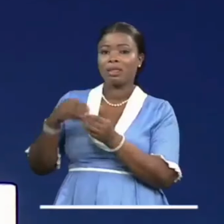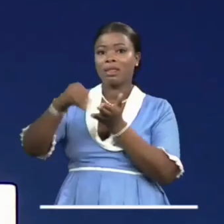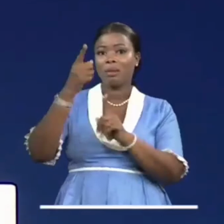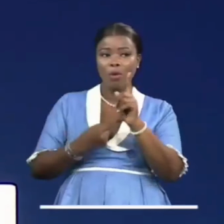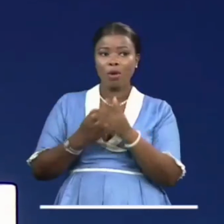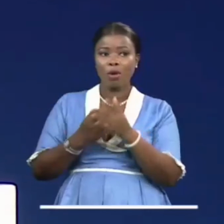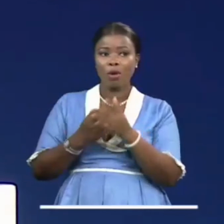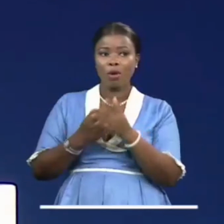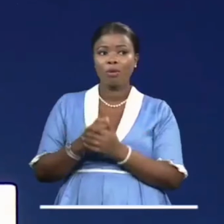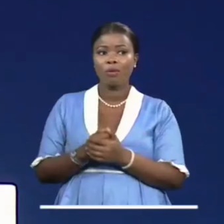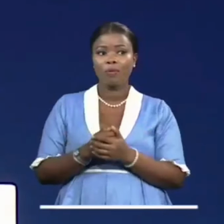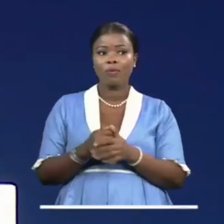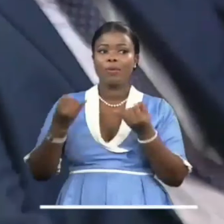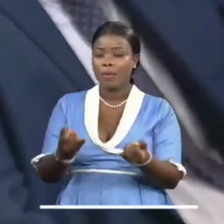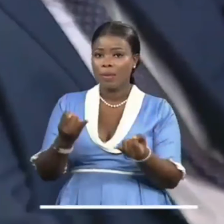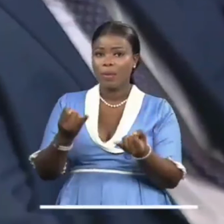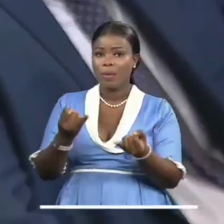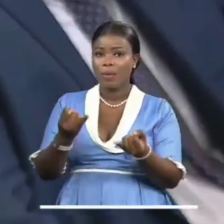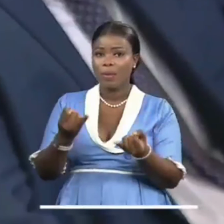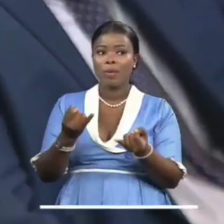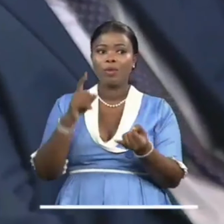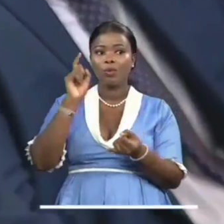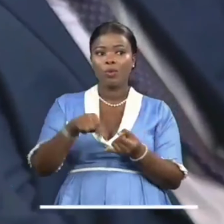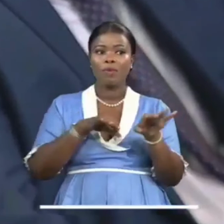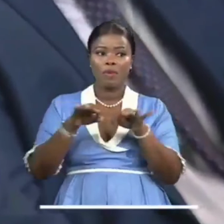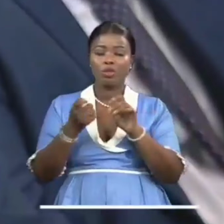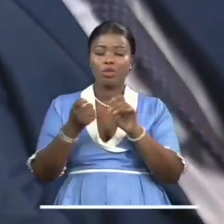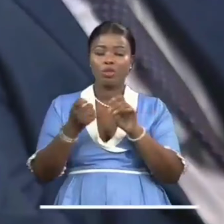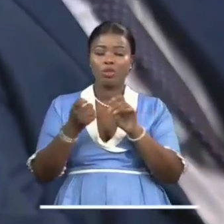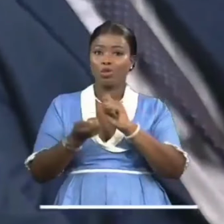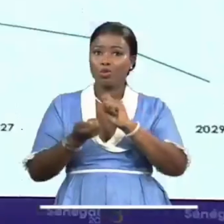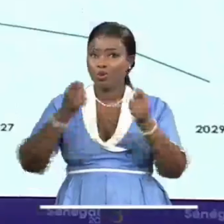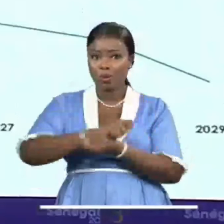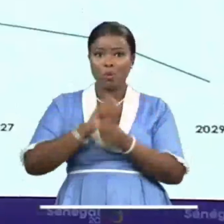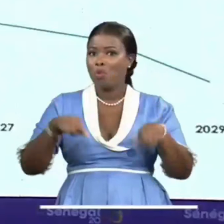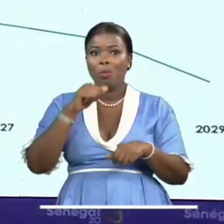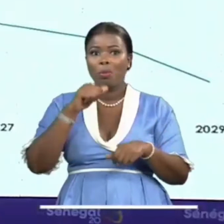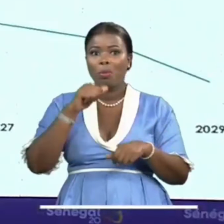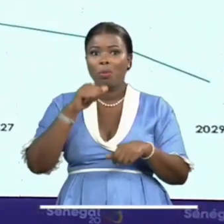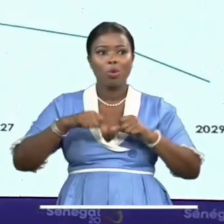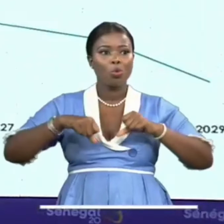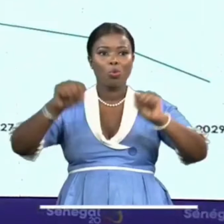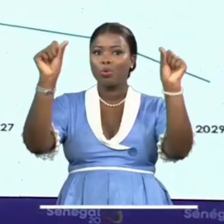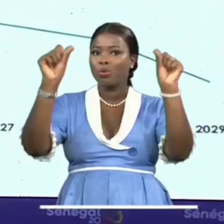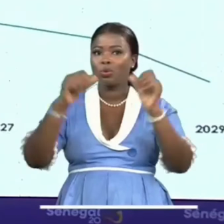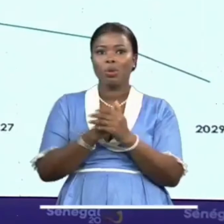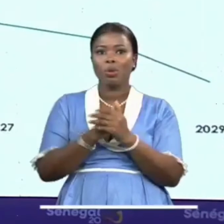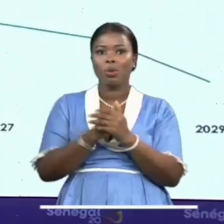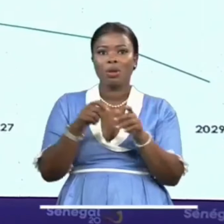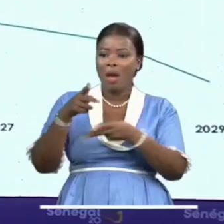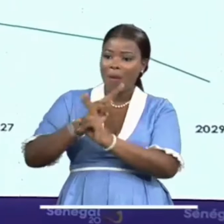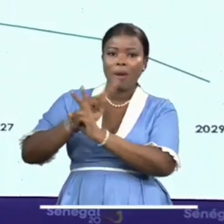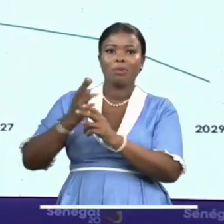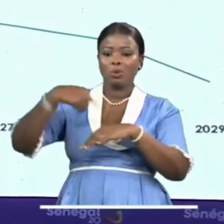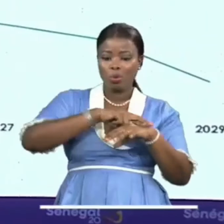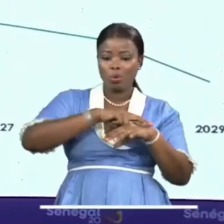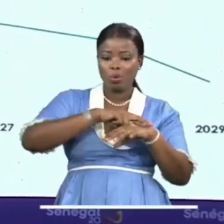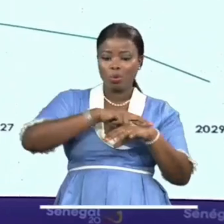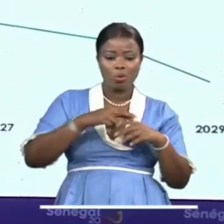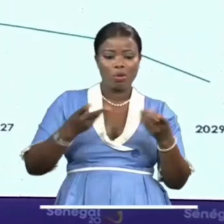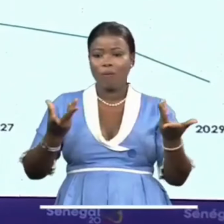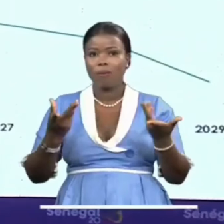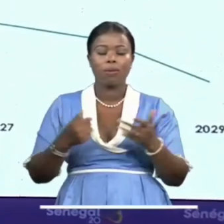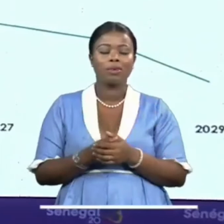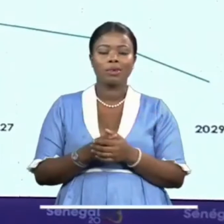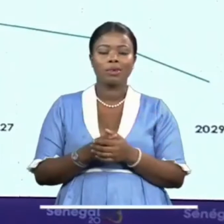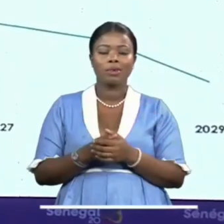l'investissement c'est ça qui fait qu'on doit changer de modèle ça ne peut pas continuer ça ne peut pas prospérer c'est ce qui explique le changement de paradigme et